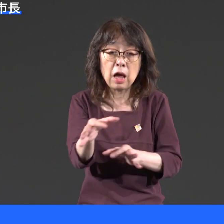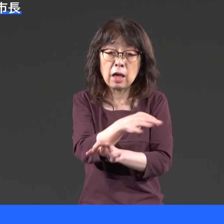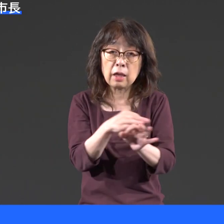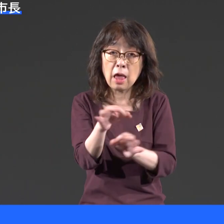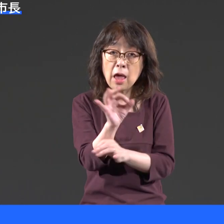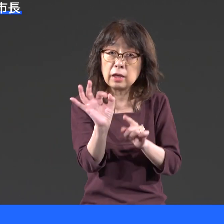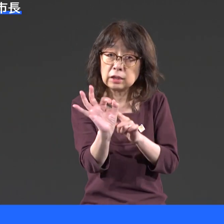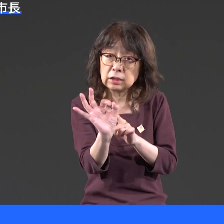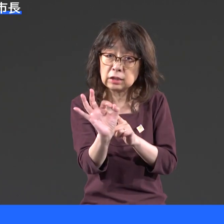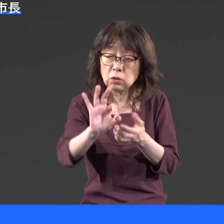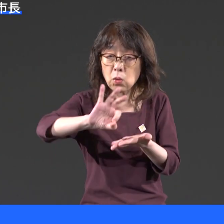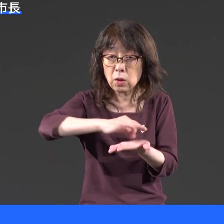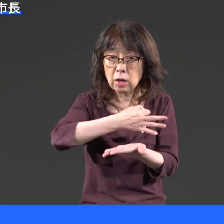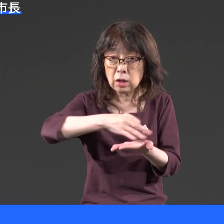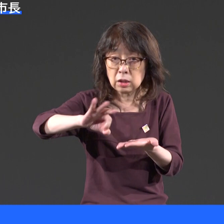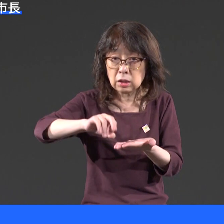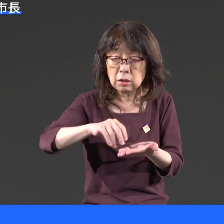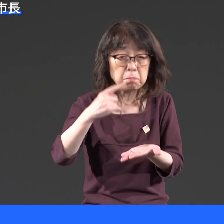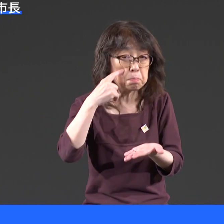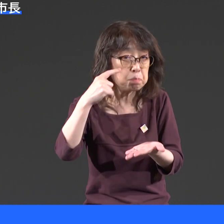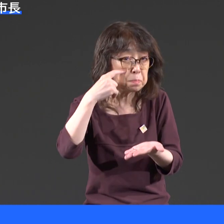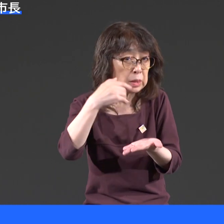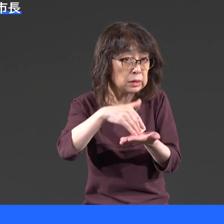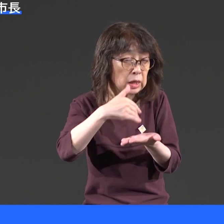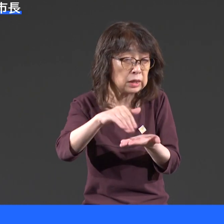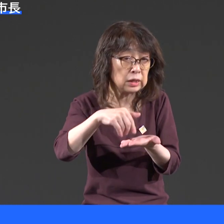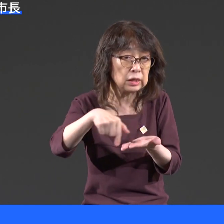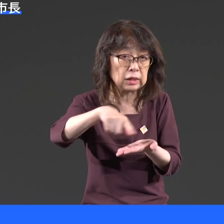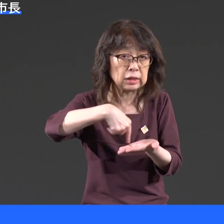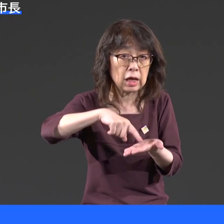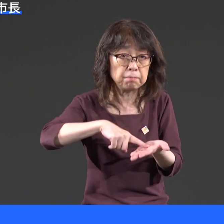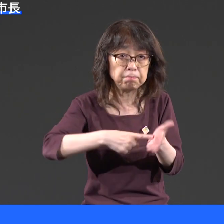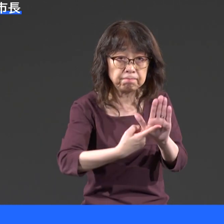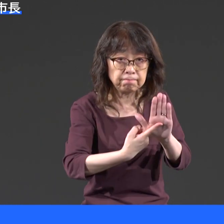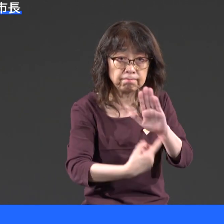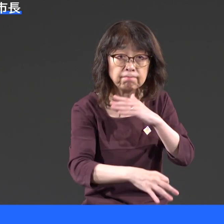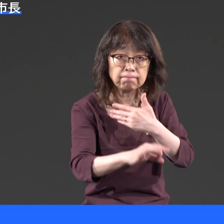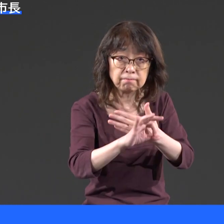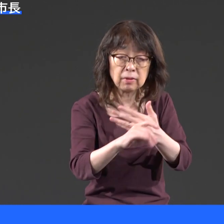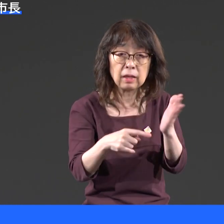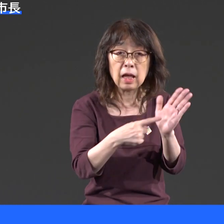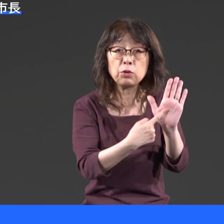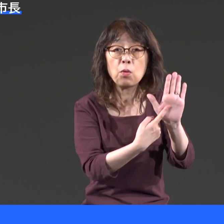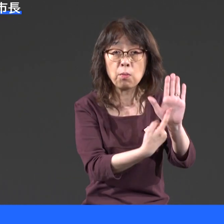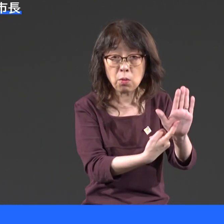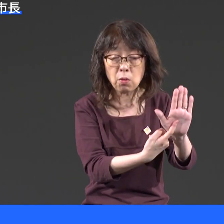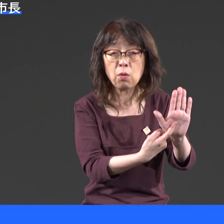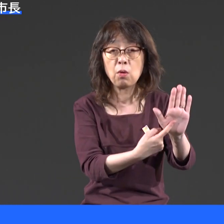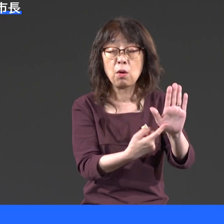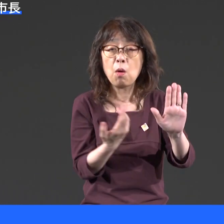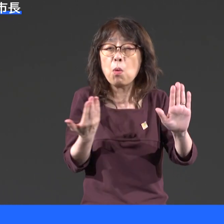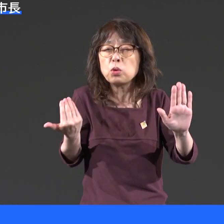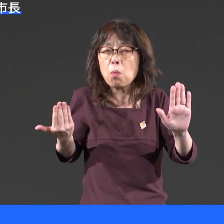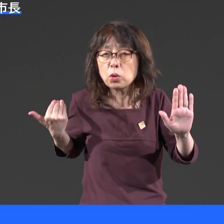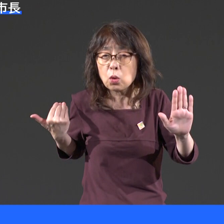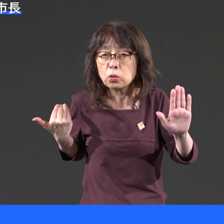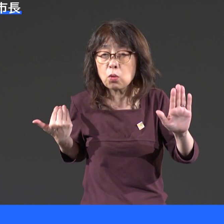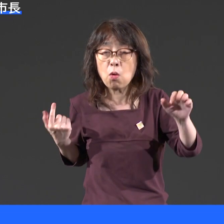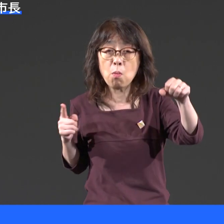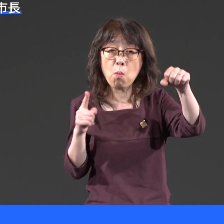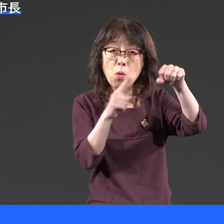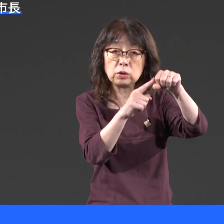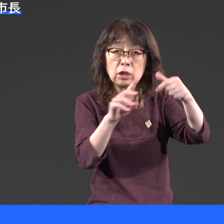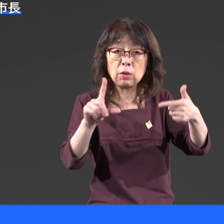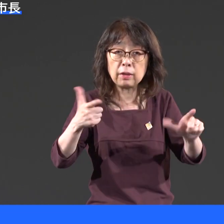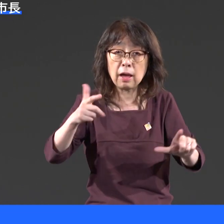積算、こういったようなことなどについても、今のもともとの目的ではないですけれども、まあ、そ